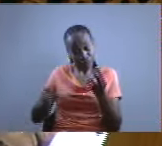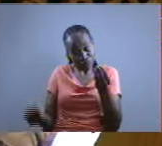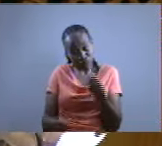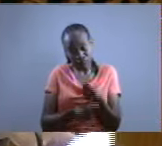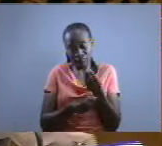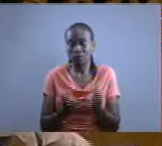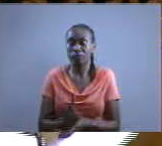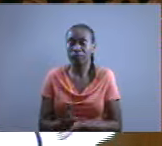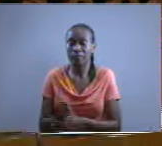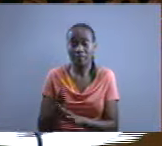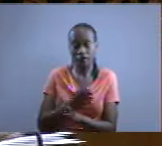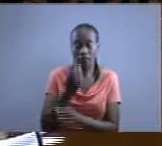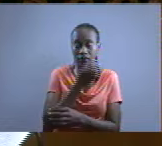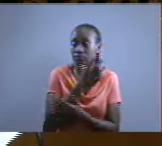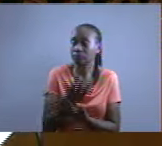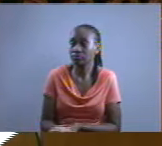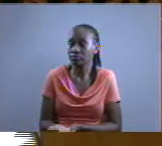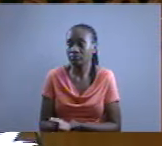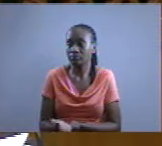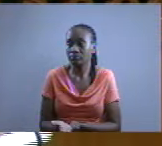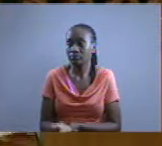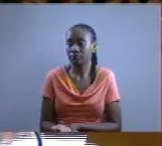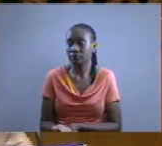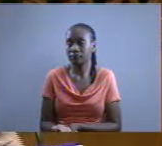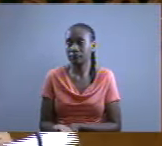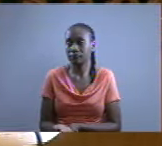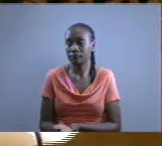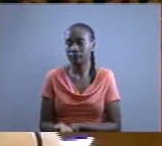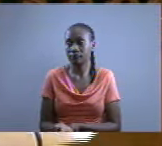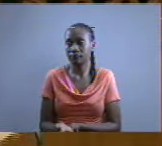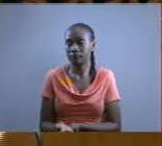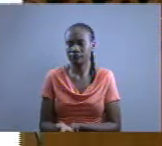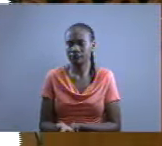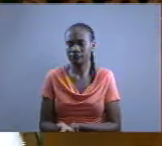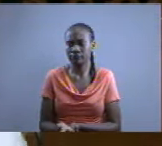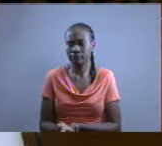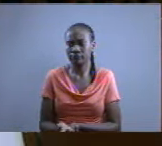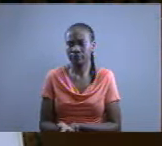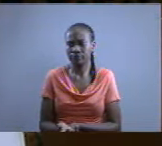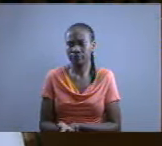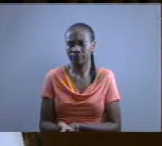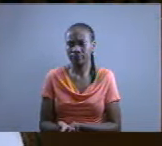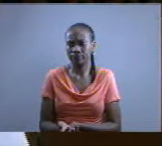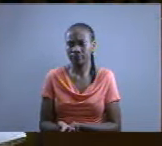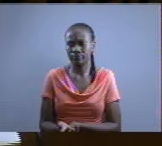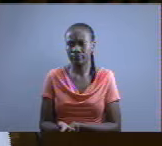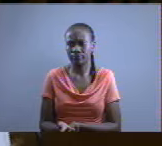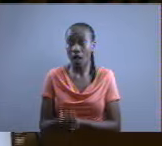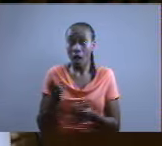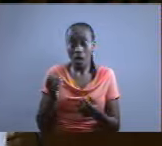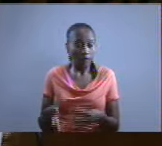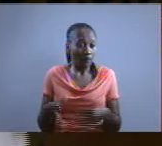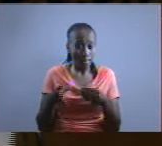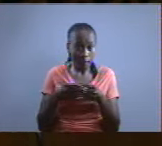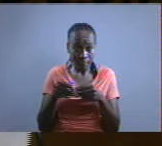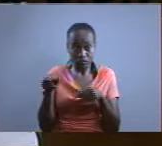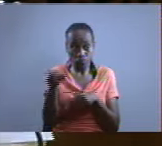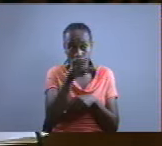alreeds, dit sal baie goed wees as lede van die parlement